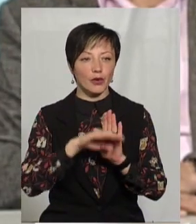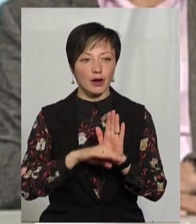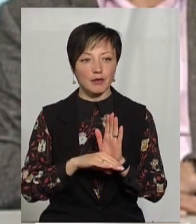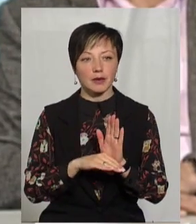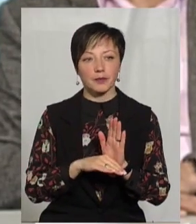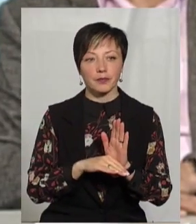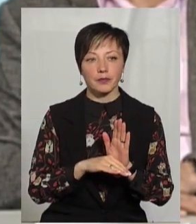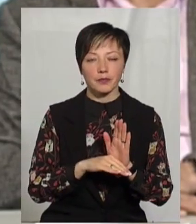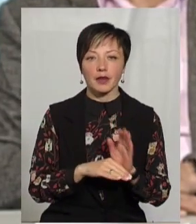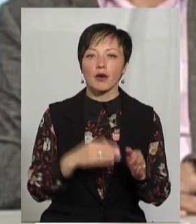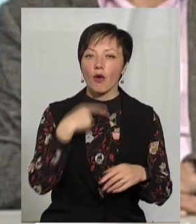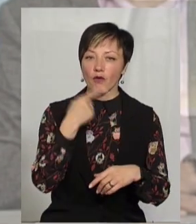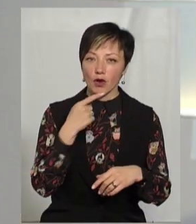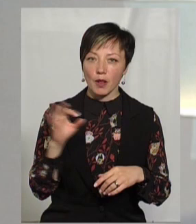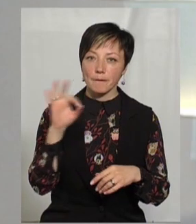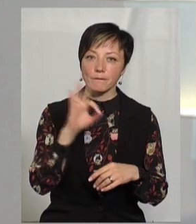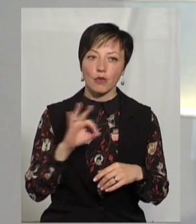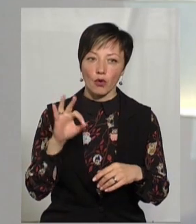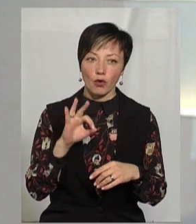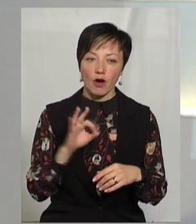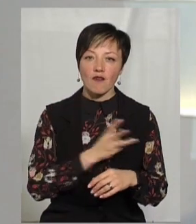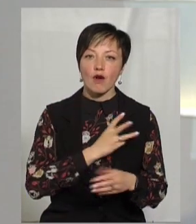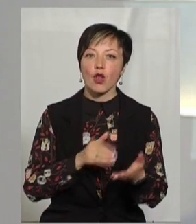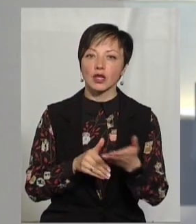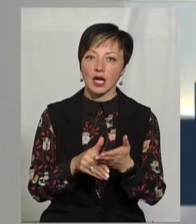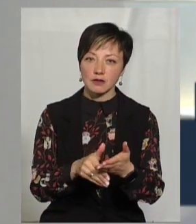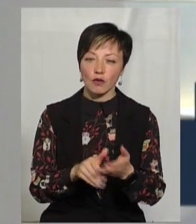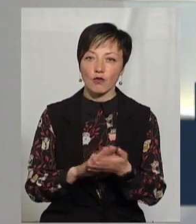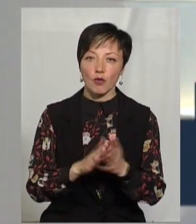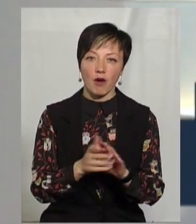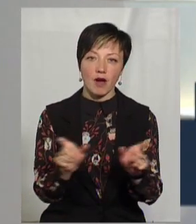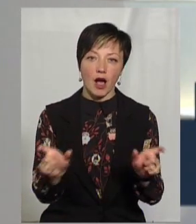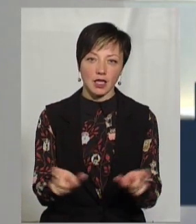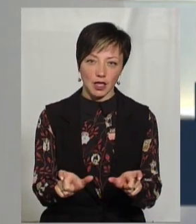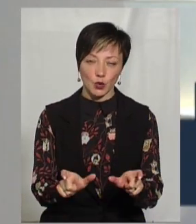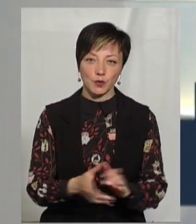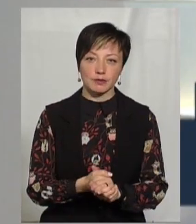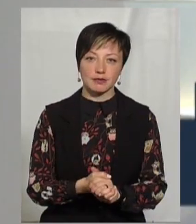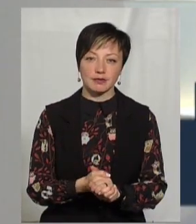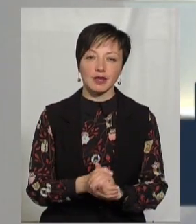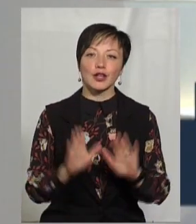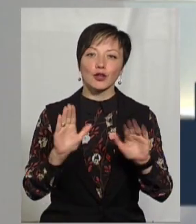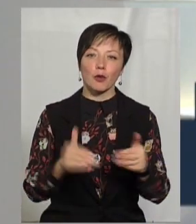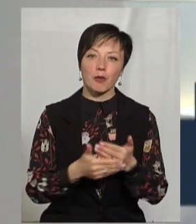програмі. Ми говорили про волонтерство в умовах карантину.